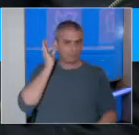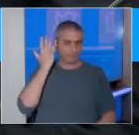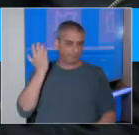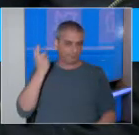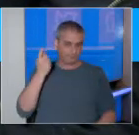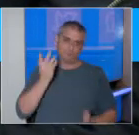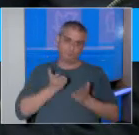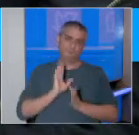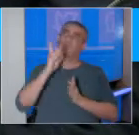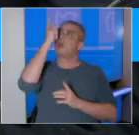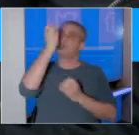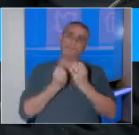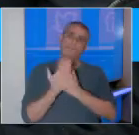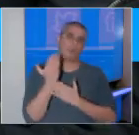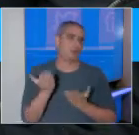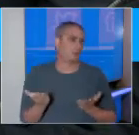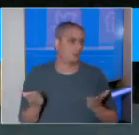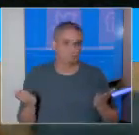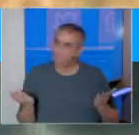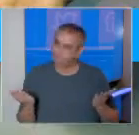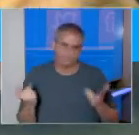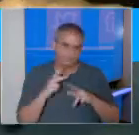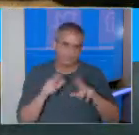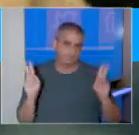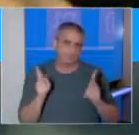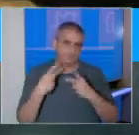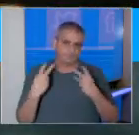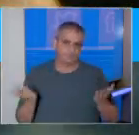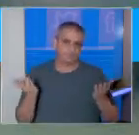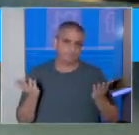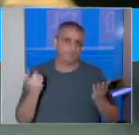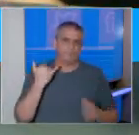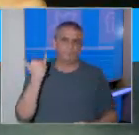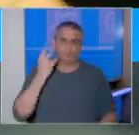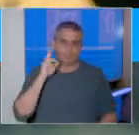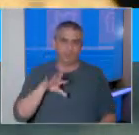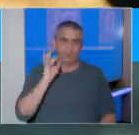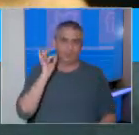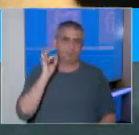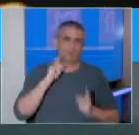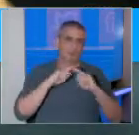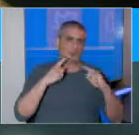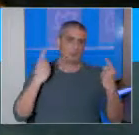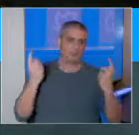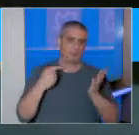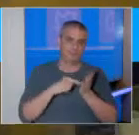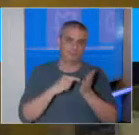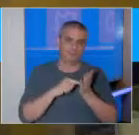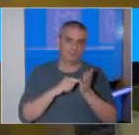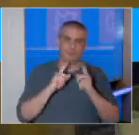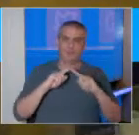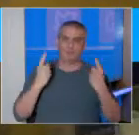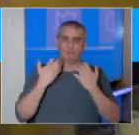הן נולדו, שכך ברא אותם השם. זה מצב שהוא לא ייתכן, ותמיד אפשר למצוא כל מיני סיבות וכל